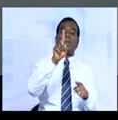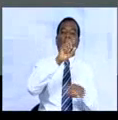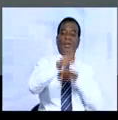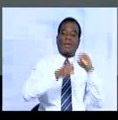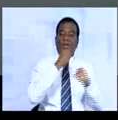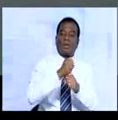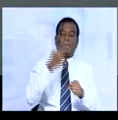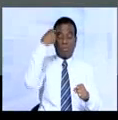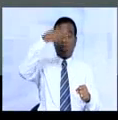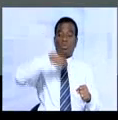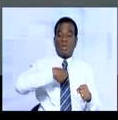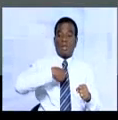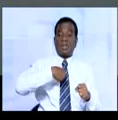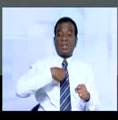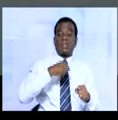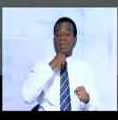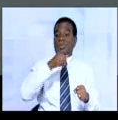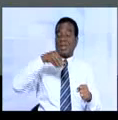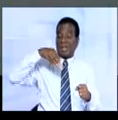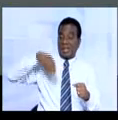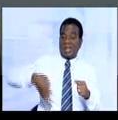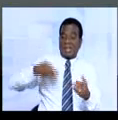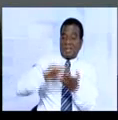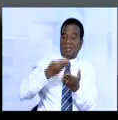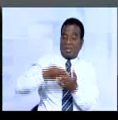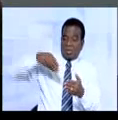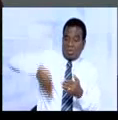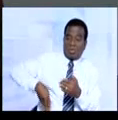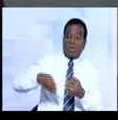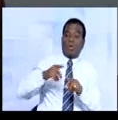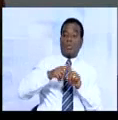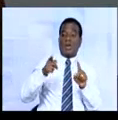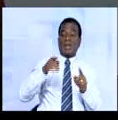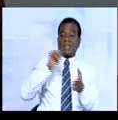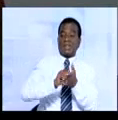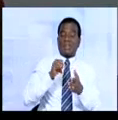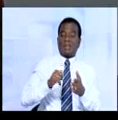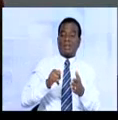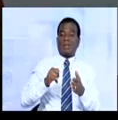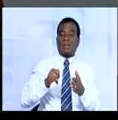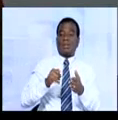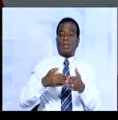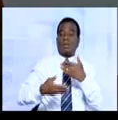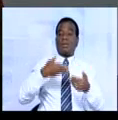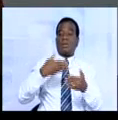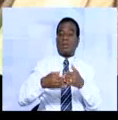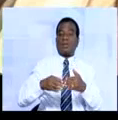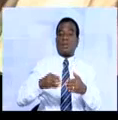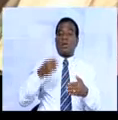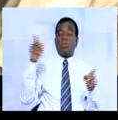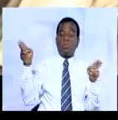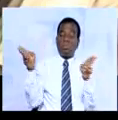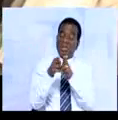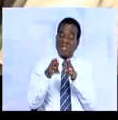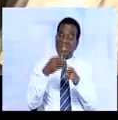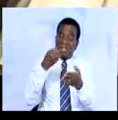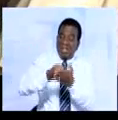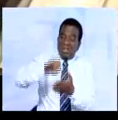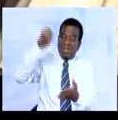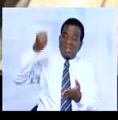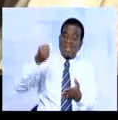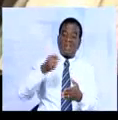ça ne prend plus l'aspect de l'argent de poche, mais c'est plutôt un mini salaire. Ce qui peut